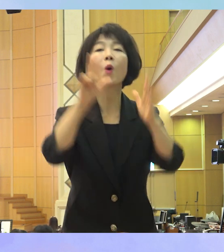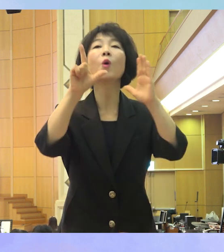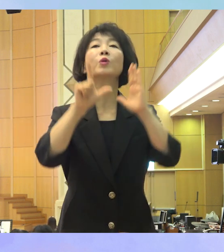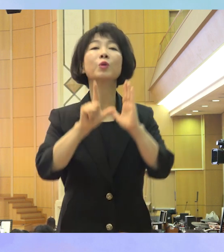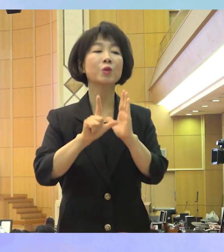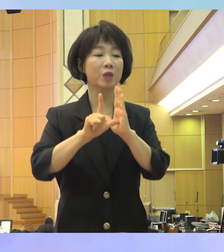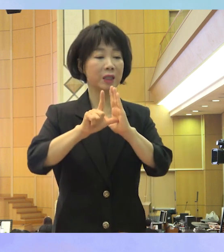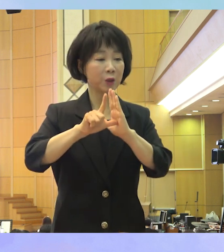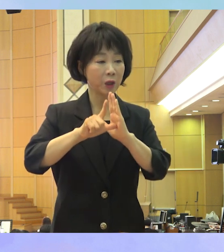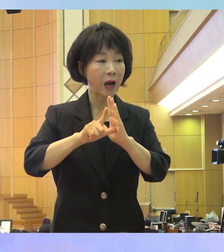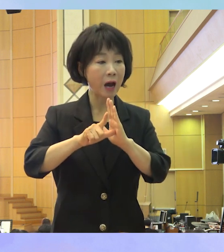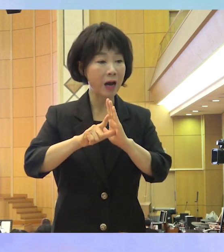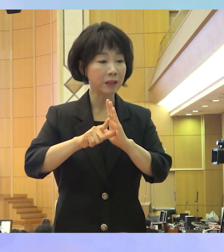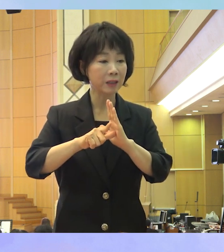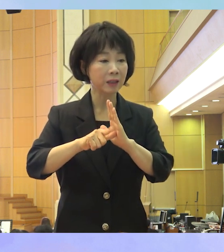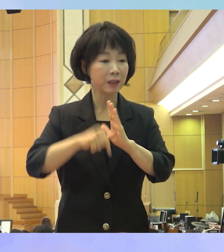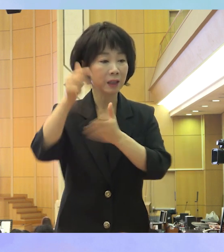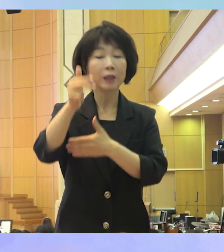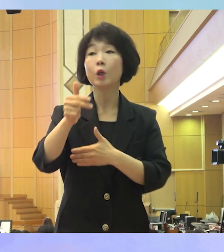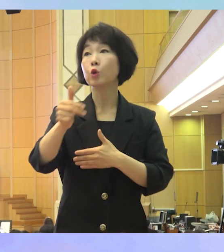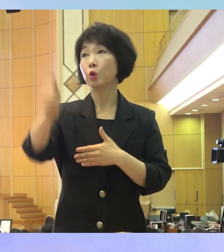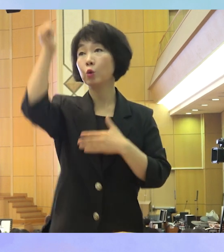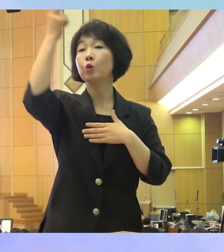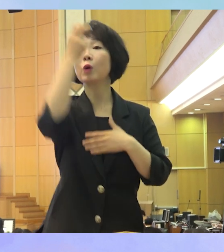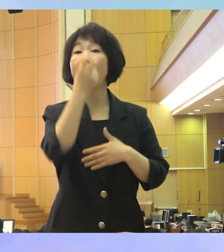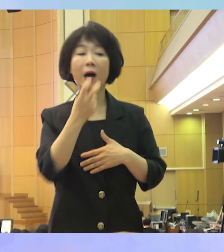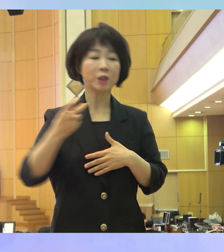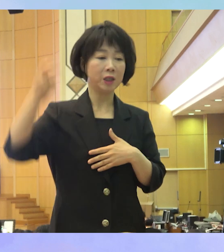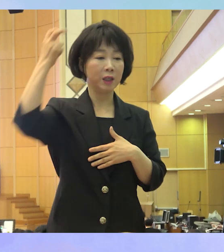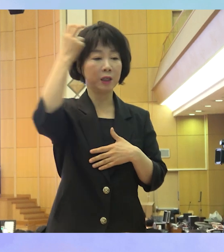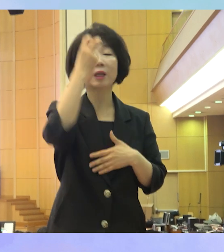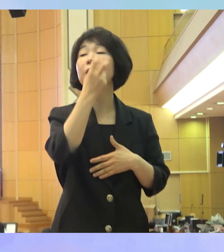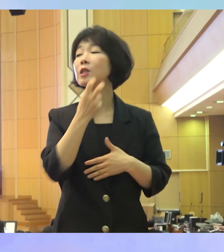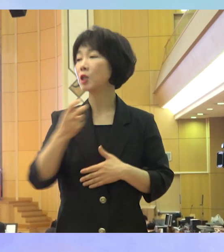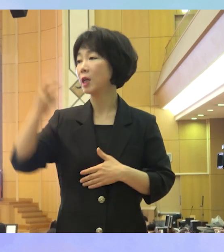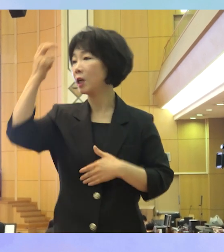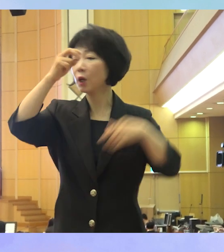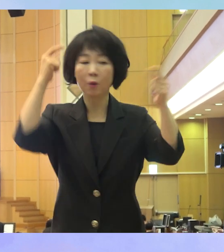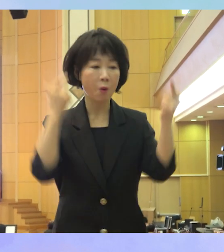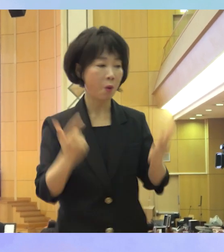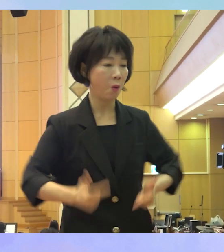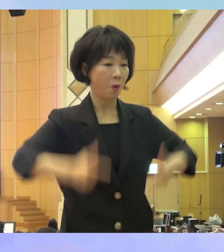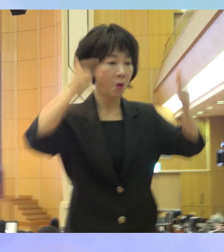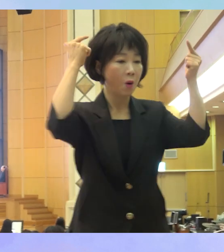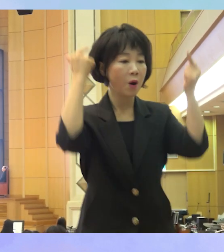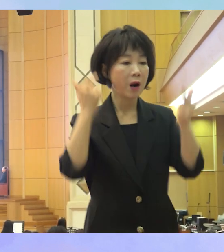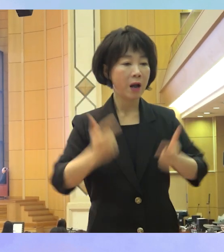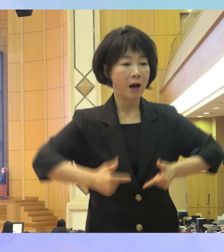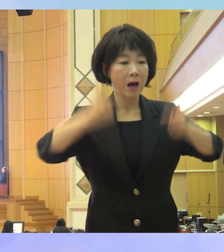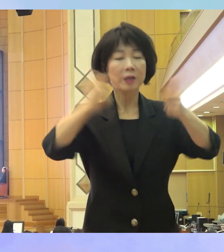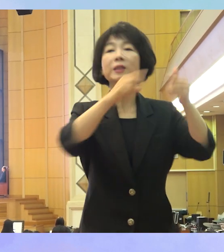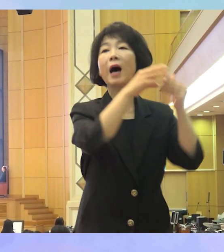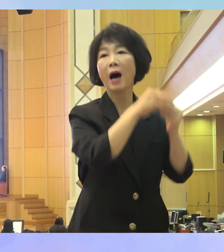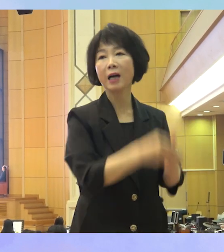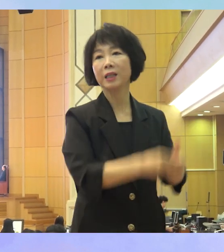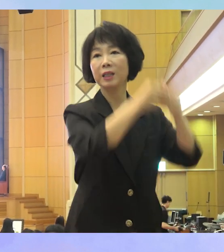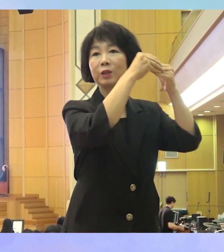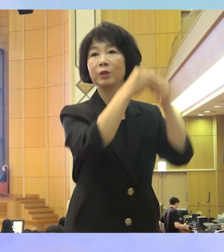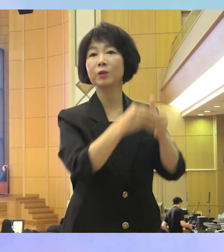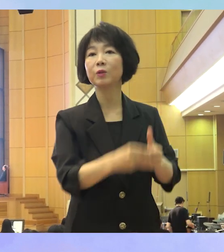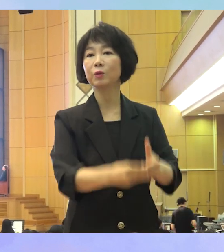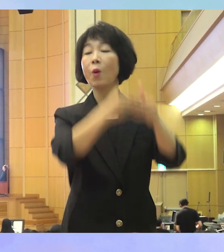살아가는 모든 순간 주가 지키시고